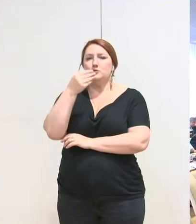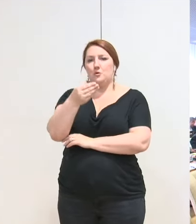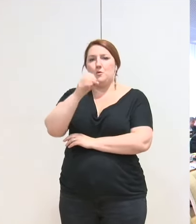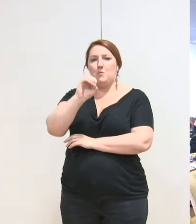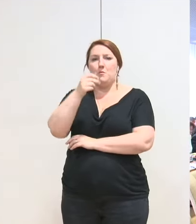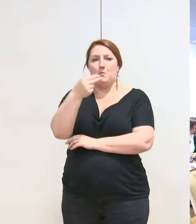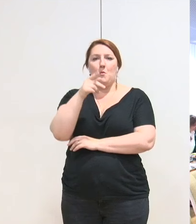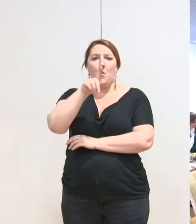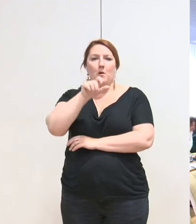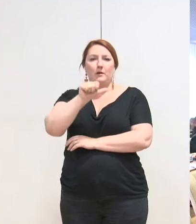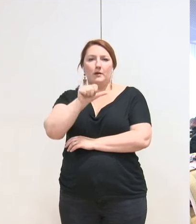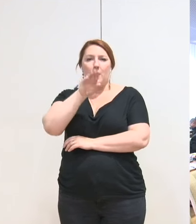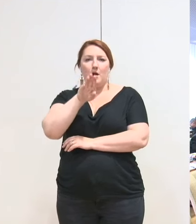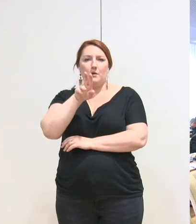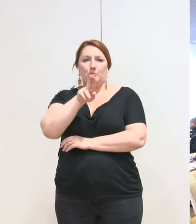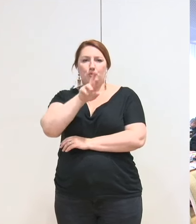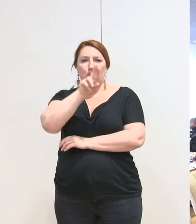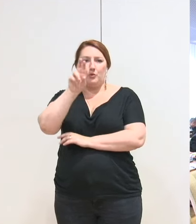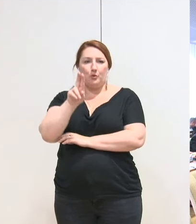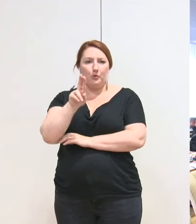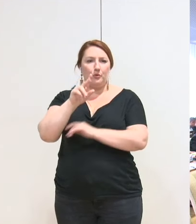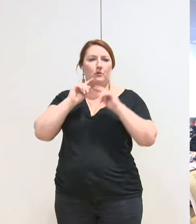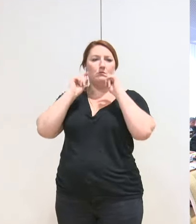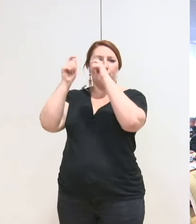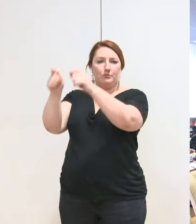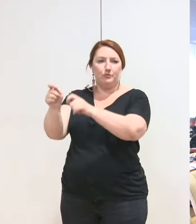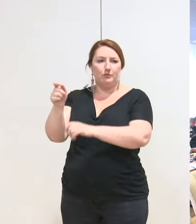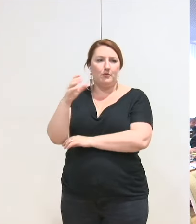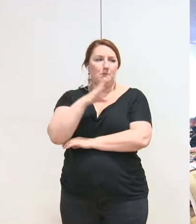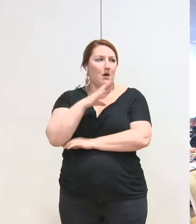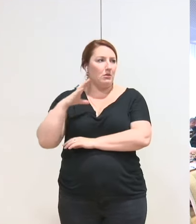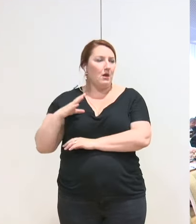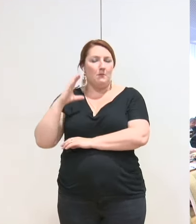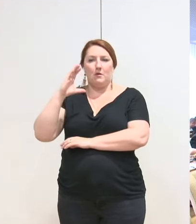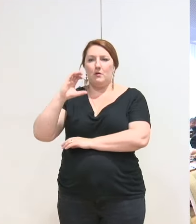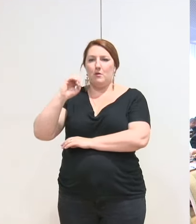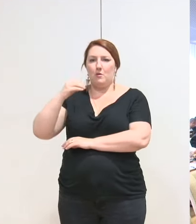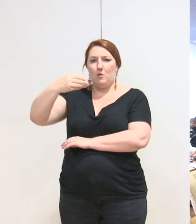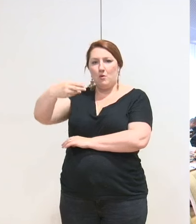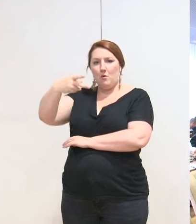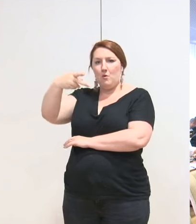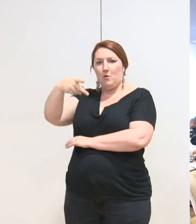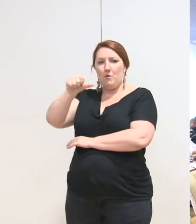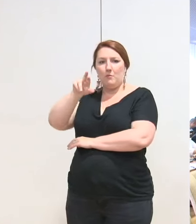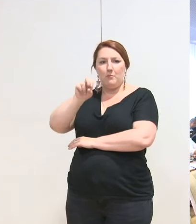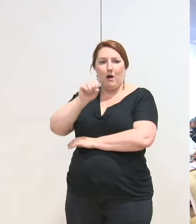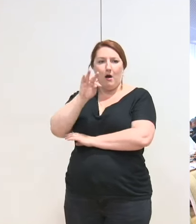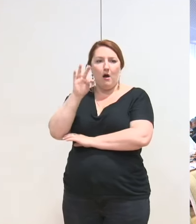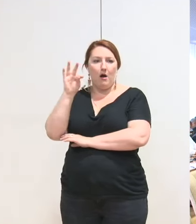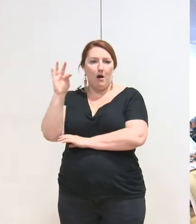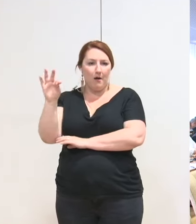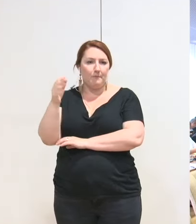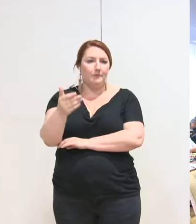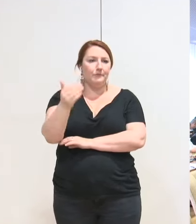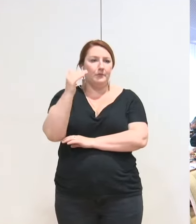Marie BO Marie Madeleine bouillon Alan confesson